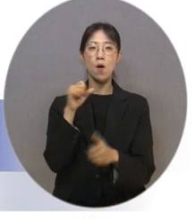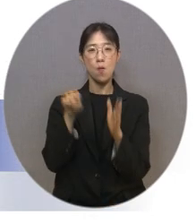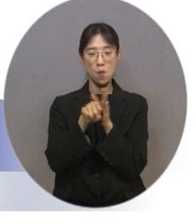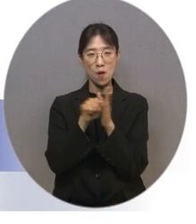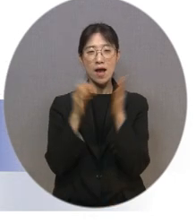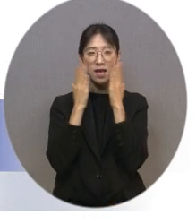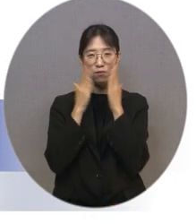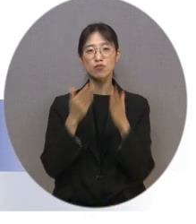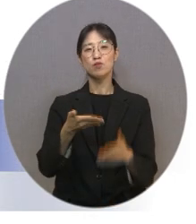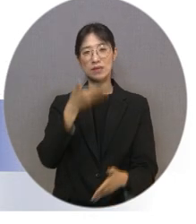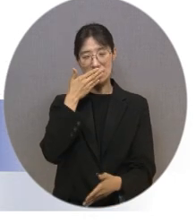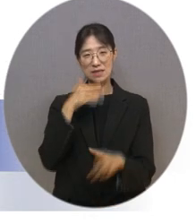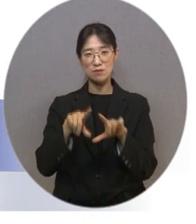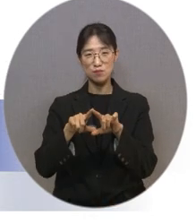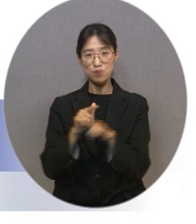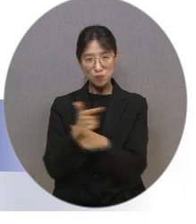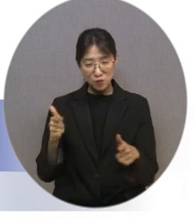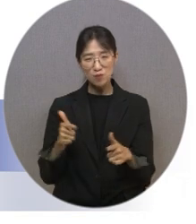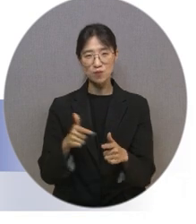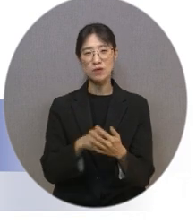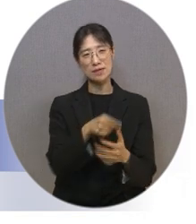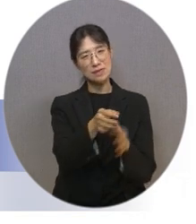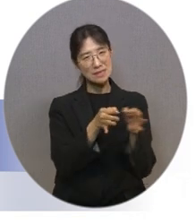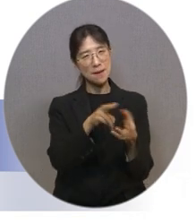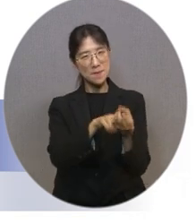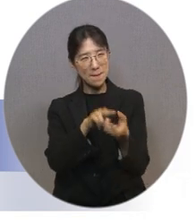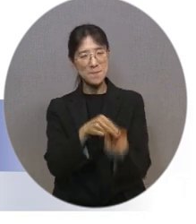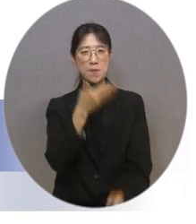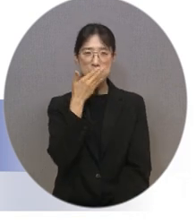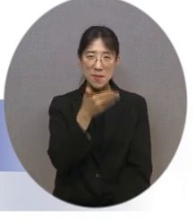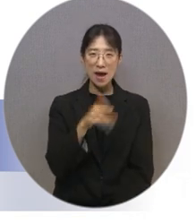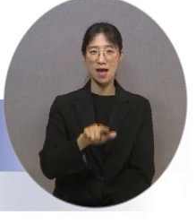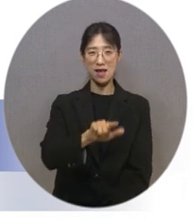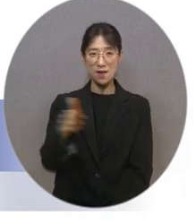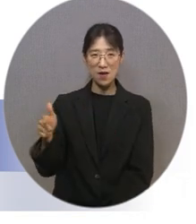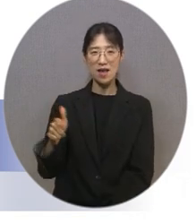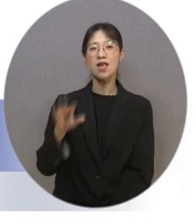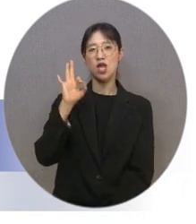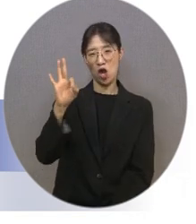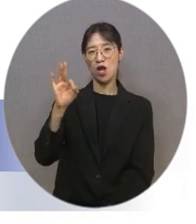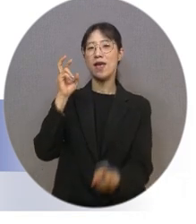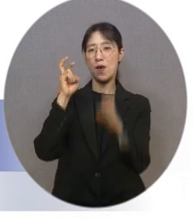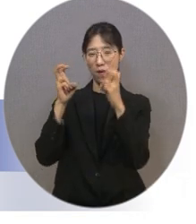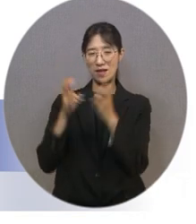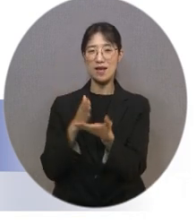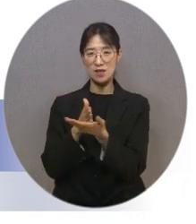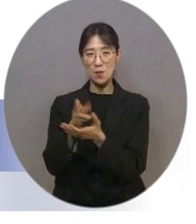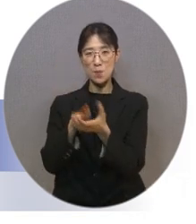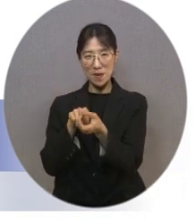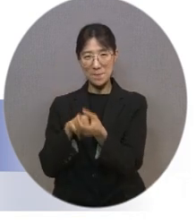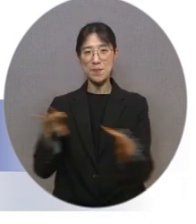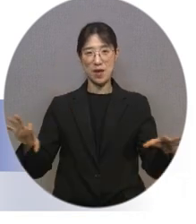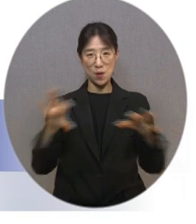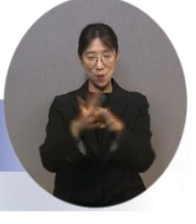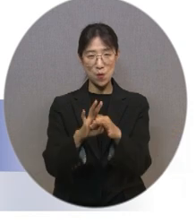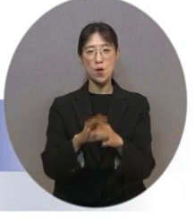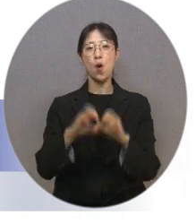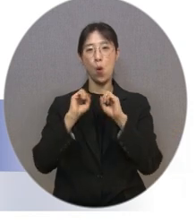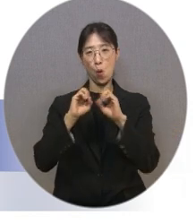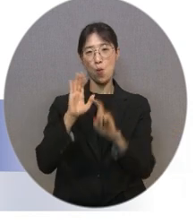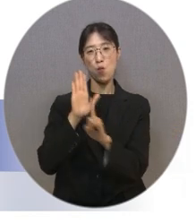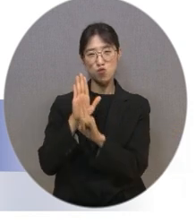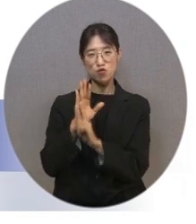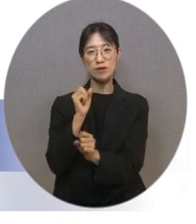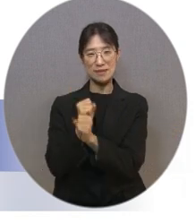식품 등이 현지 시장성이 높은 분야에 장애 기업 10개 사업의 전문 마케터를 통한 홍보을 제작